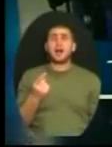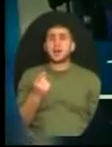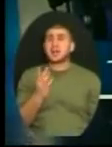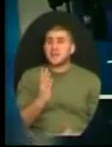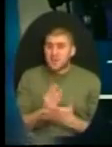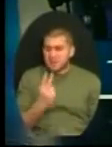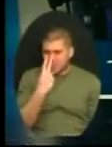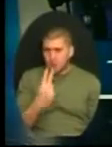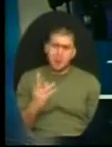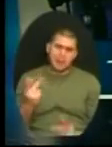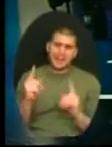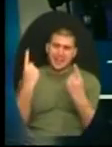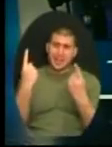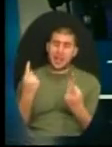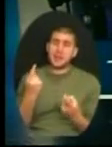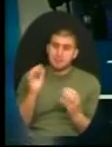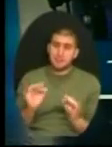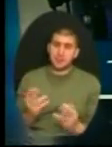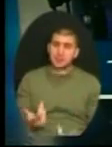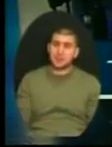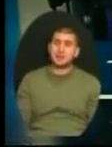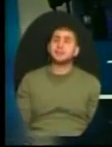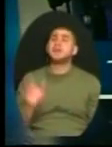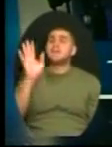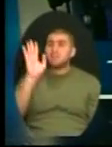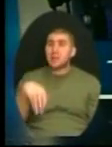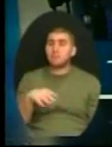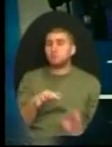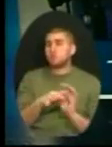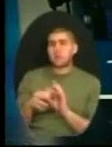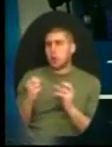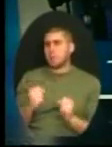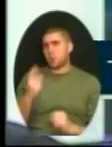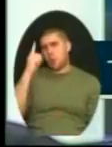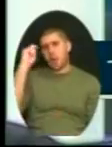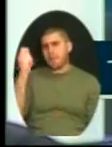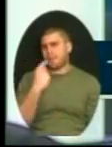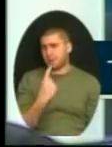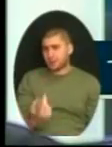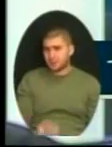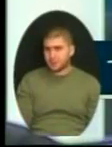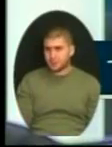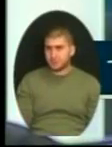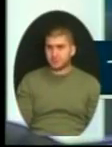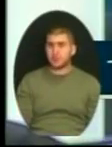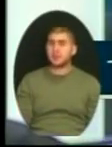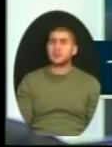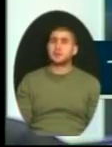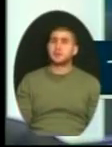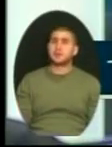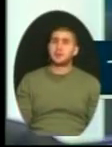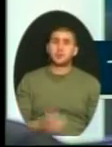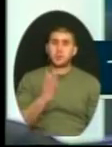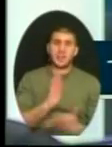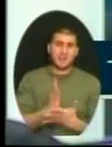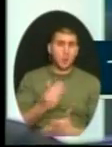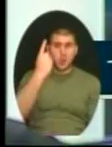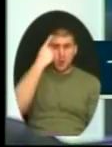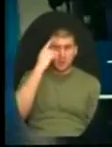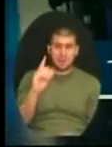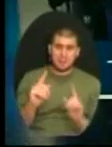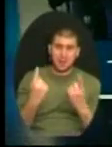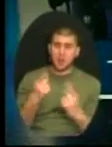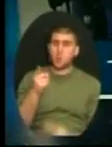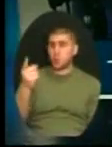חכו, תראו מה יוצא, זה מדבר עצמו. זה גם משפט שלא בטוח שהחכם מאוד אמר. עכשיו, זה אומר שהוא כבר יודע בקטע